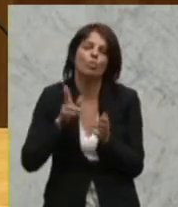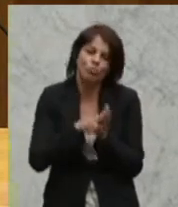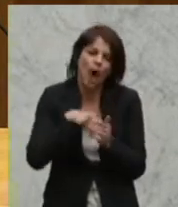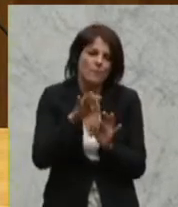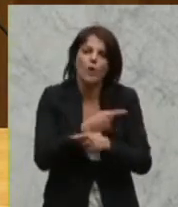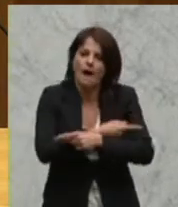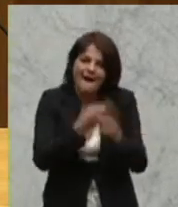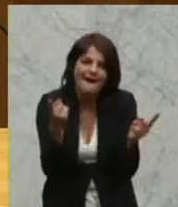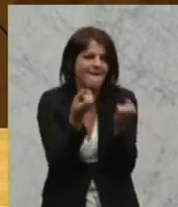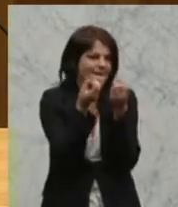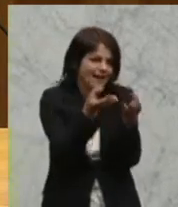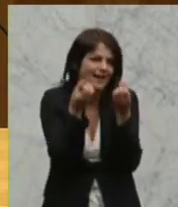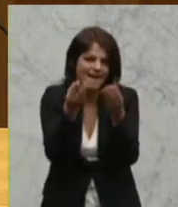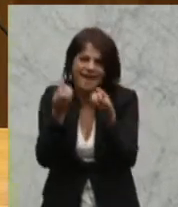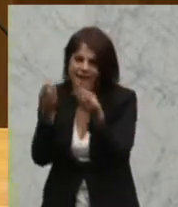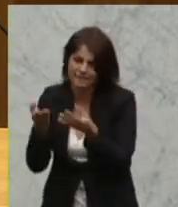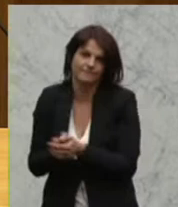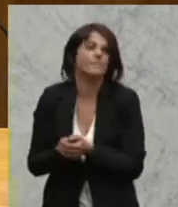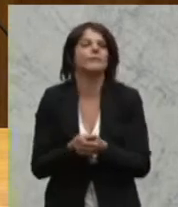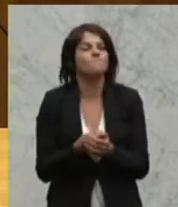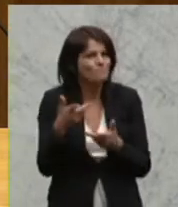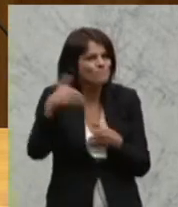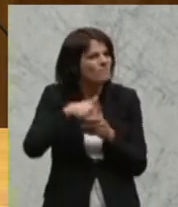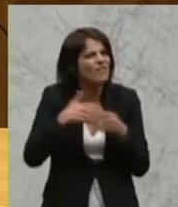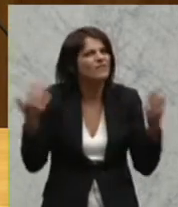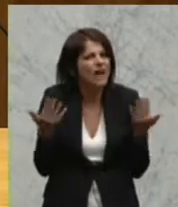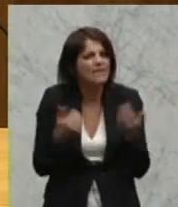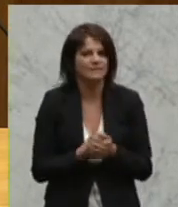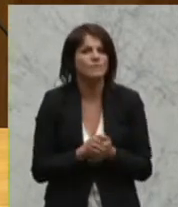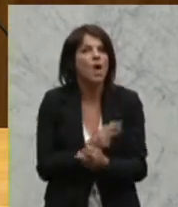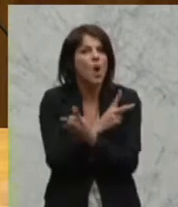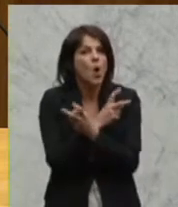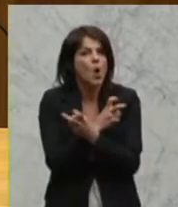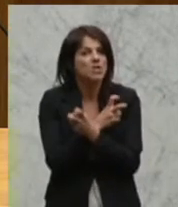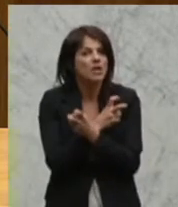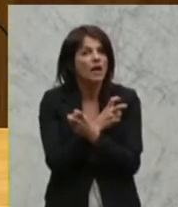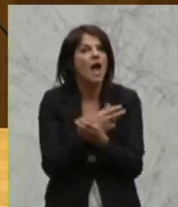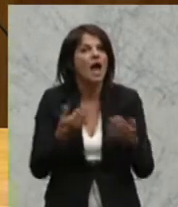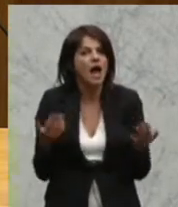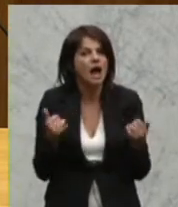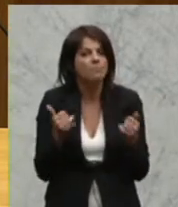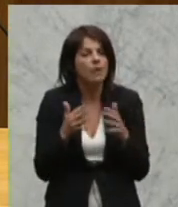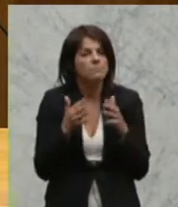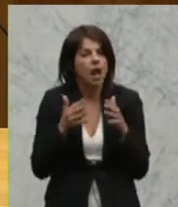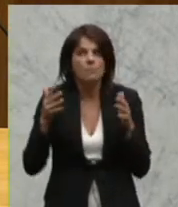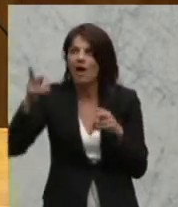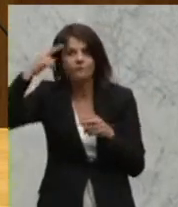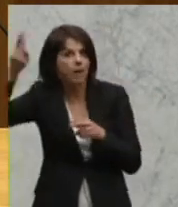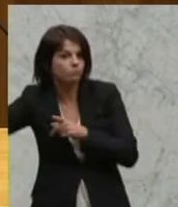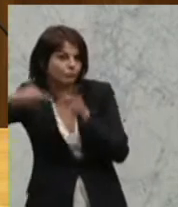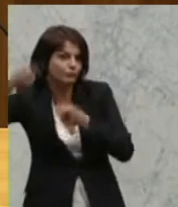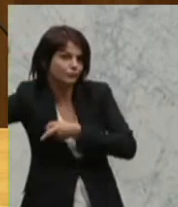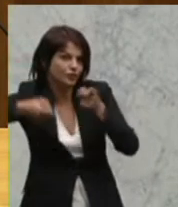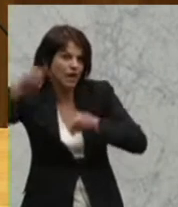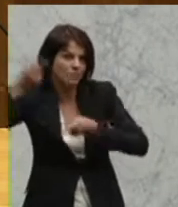erklären. Es geht einfach darum, dass Österreich immer mehr fremdbestimmt wird und